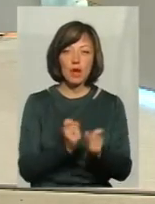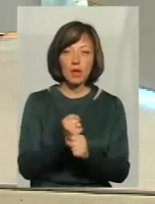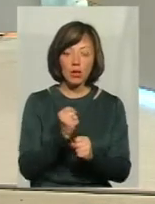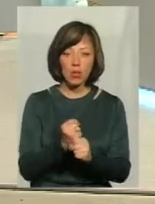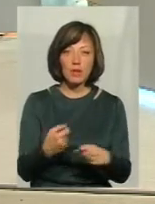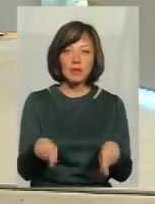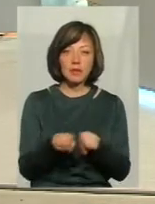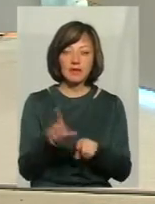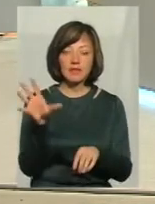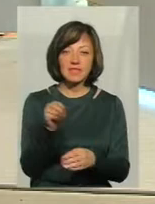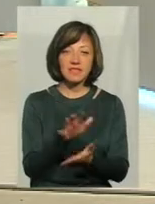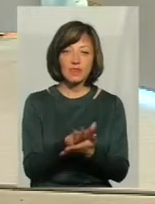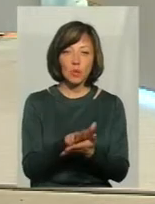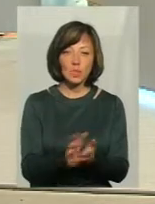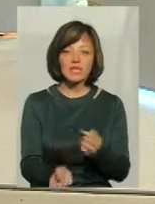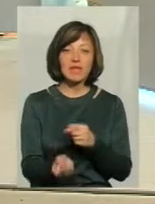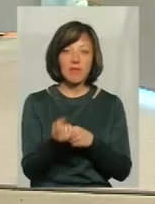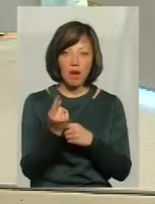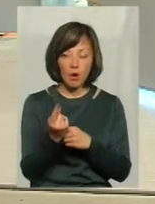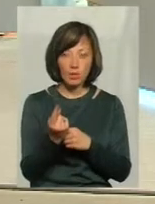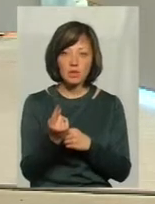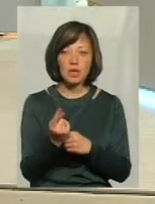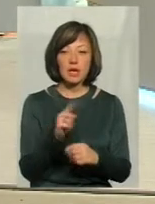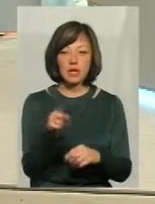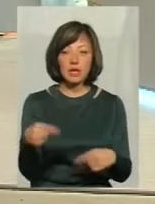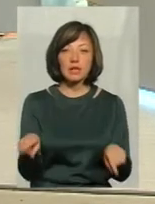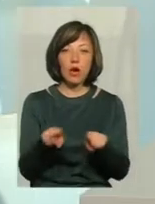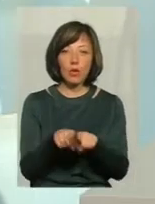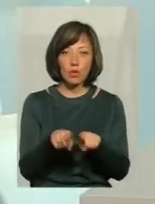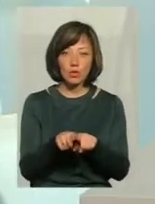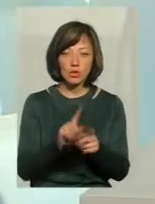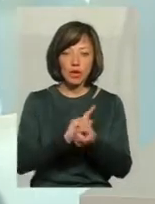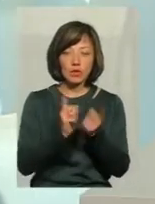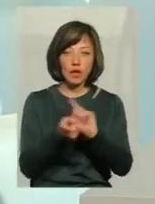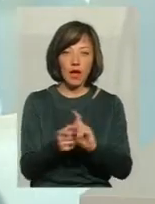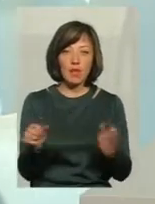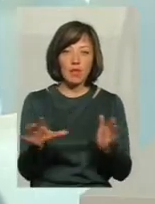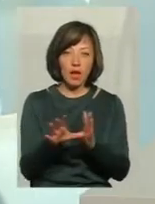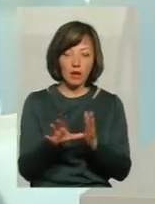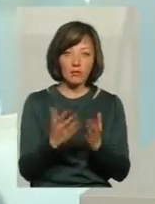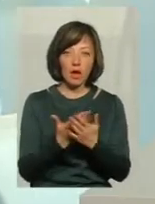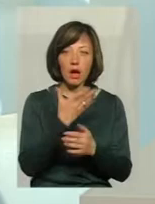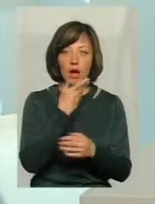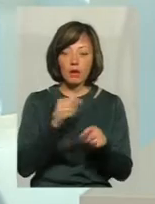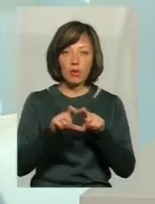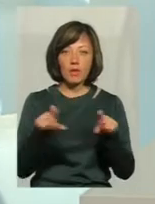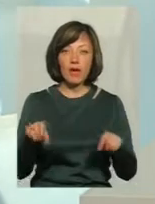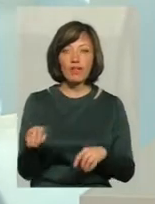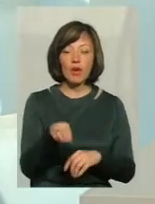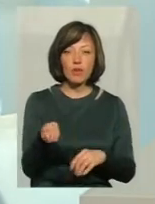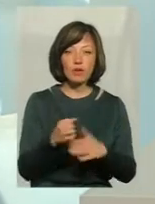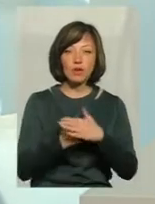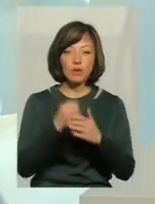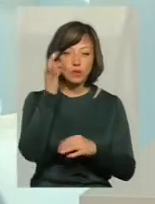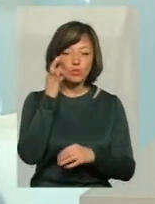чином ті всі відходи, які з'являються, їх також якось конвертувати в енергію. Скажімо, гарний об'єкт в Теофіпелі на базі